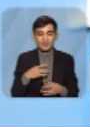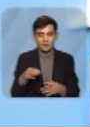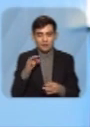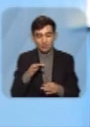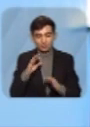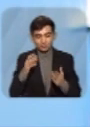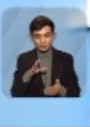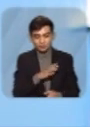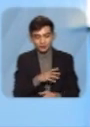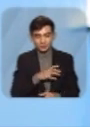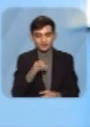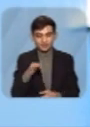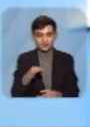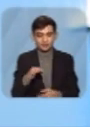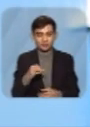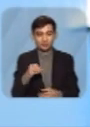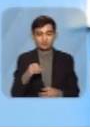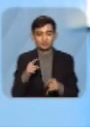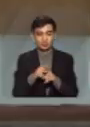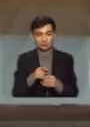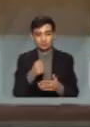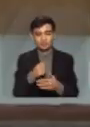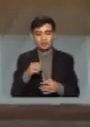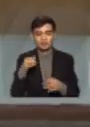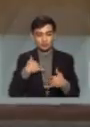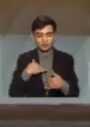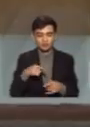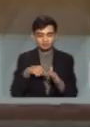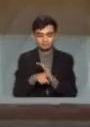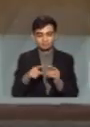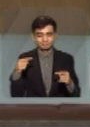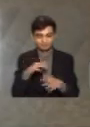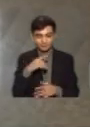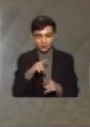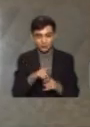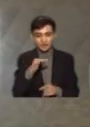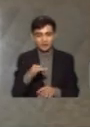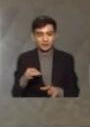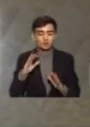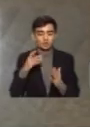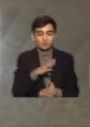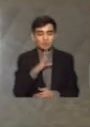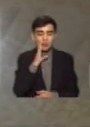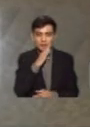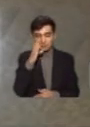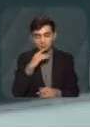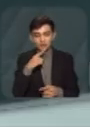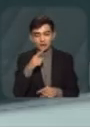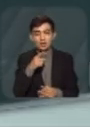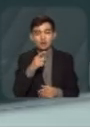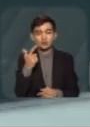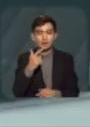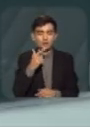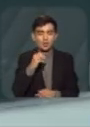этим, которые не украшают никакого педагога. Несмотря на сложившуюся ситуацию, родители отзываются об учителе